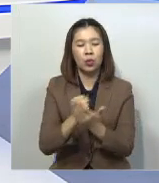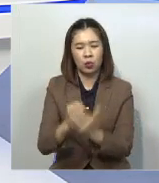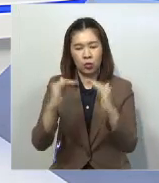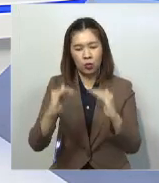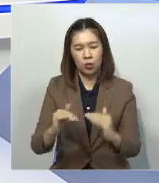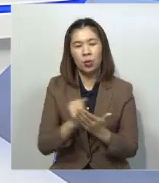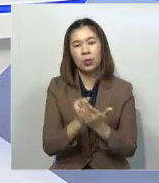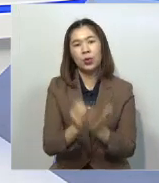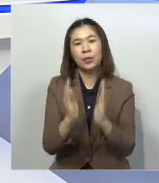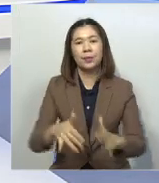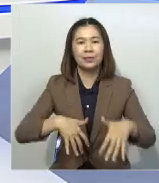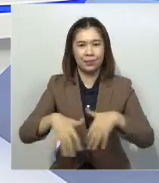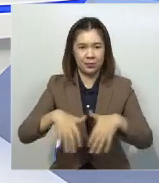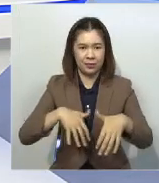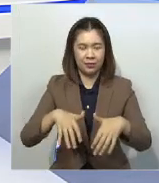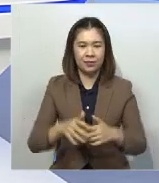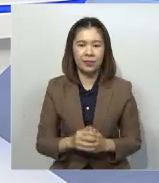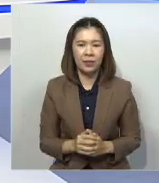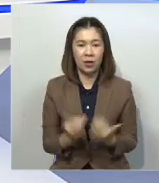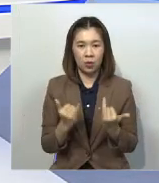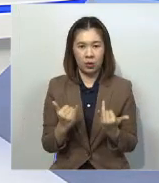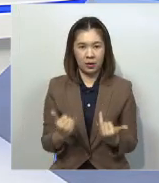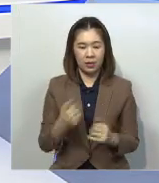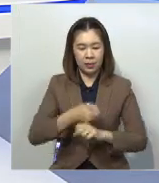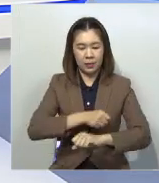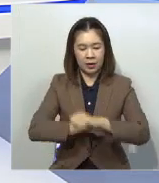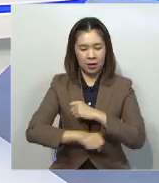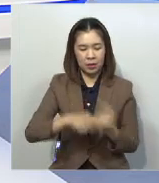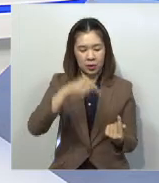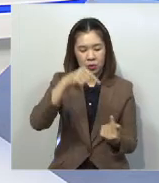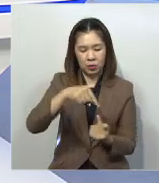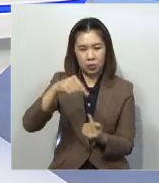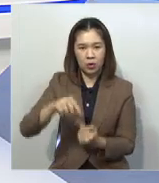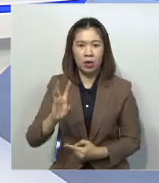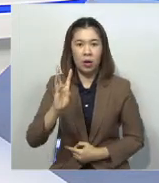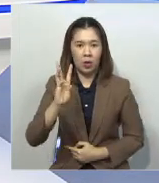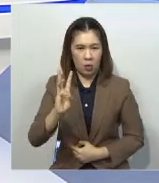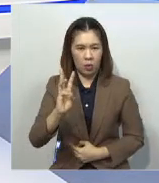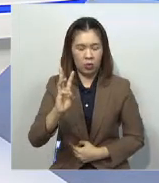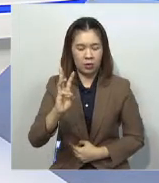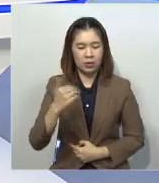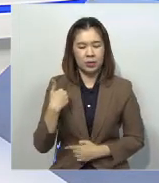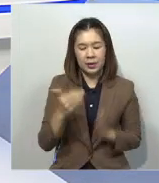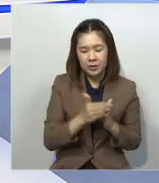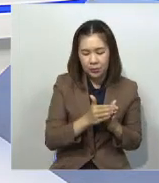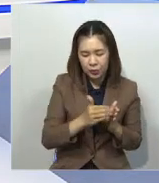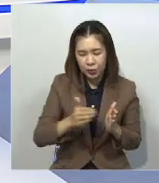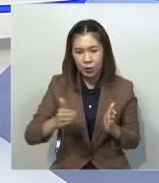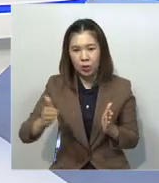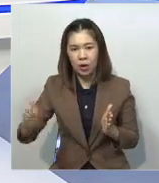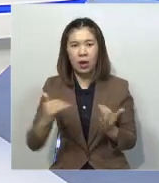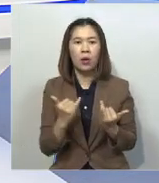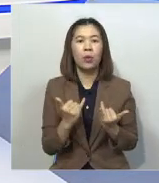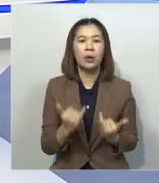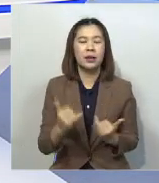ให้กับประชาชนด้วย ใช่ค่ะแล้วก็วันนี้เนี่ยมีปฏิบัติการทั้งหมด6จุดนะคะแล้วเดี๋ยวก็จะขยายพื้นที่ไปจะมีปฏิบัติ